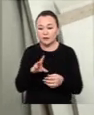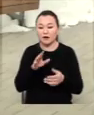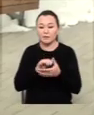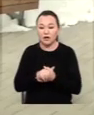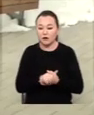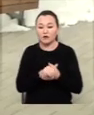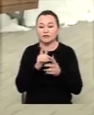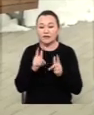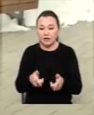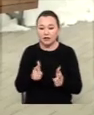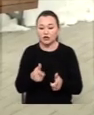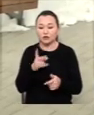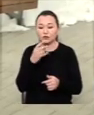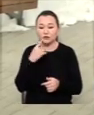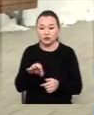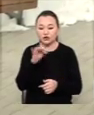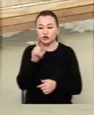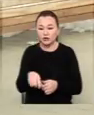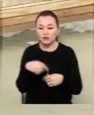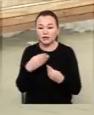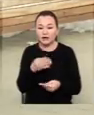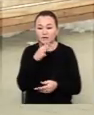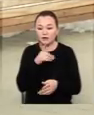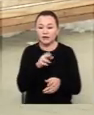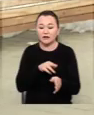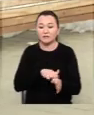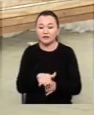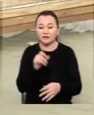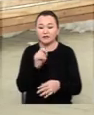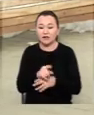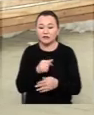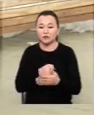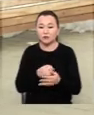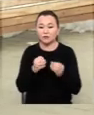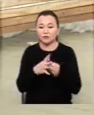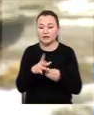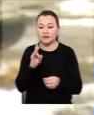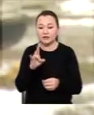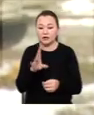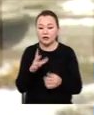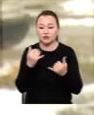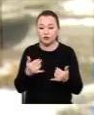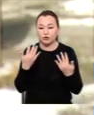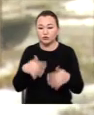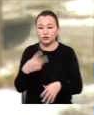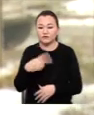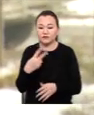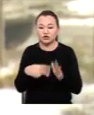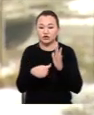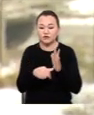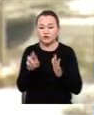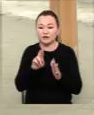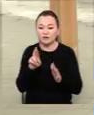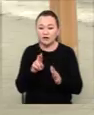мировое соглашение. И недобросовестным мебельщикам дали время для выполнения заказа до 15 ноября. Но сегодня уже 26